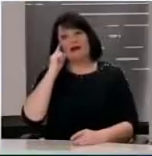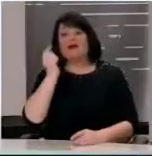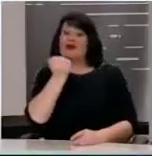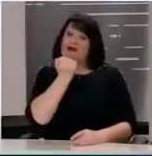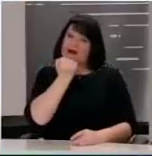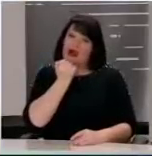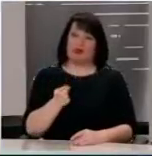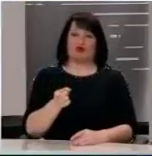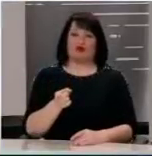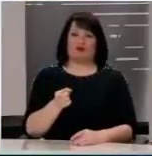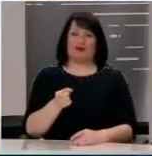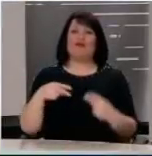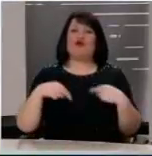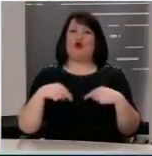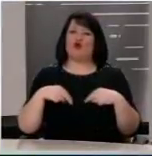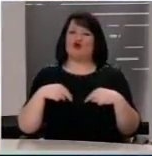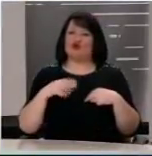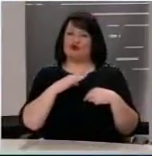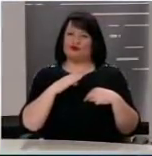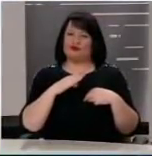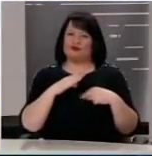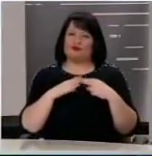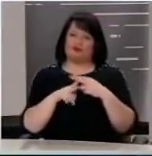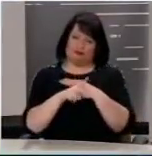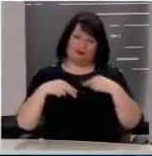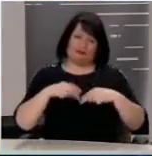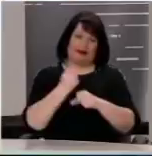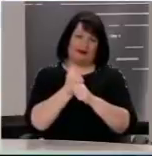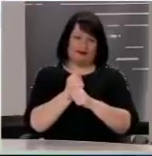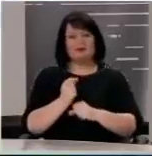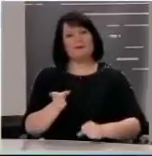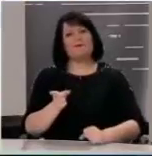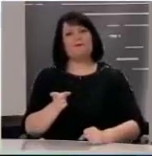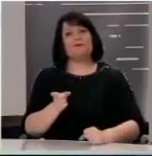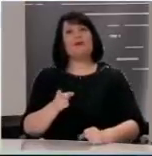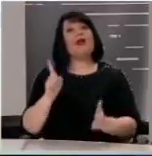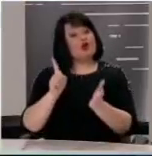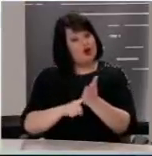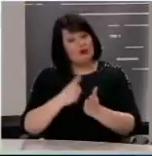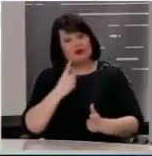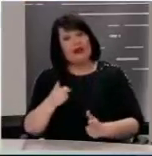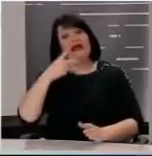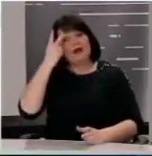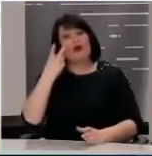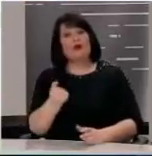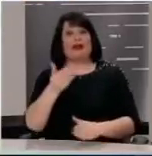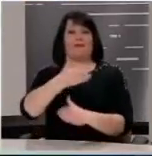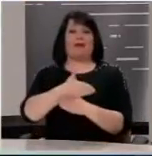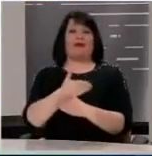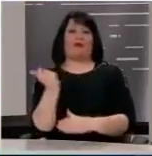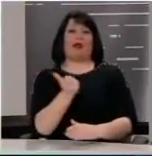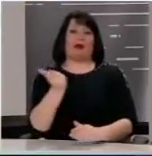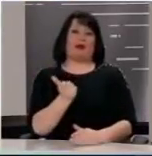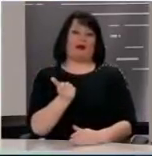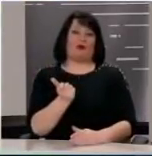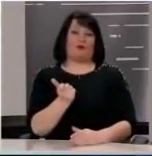σφάλμα. Διότι είχε νομίμως το δικαίωμα να λάβει αυτό το επίδομα. Εν